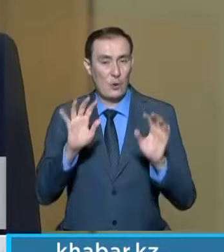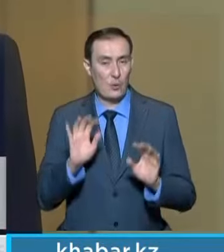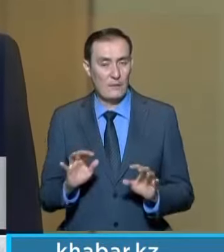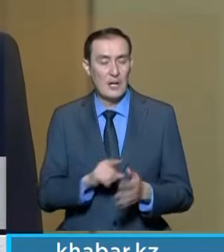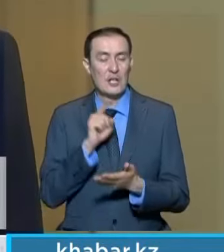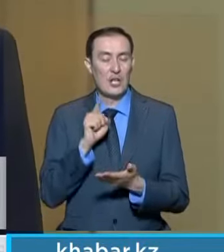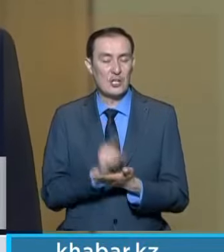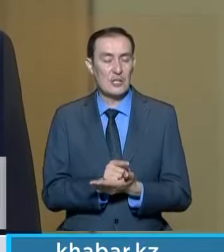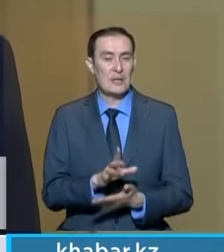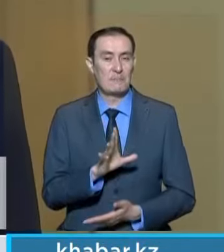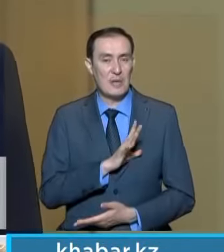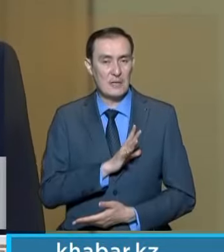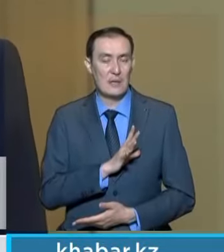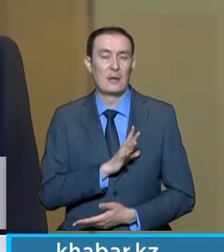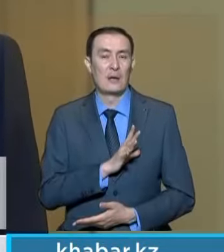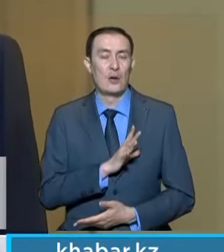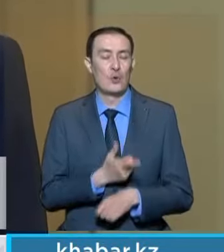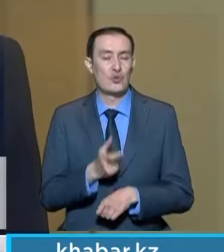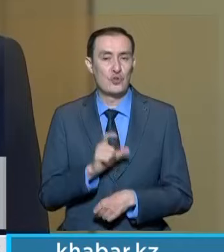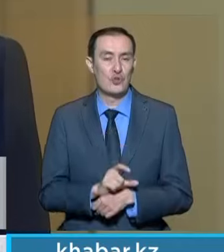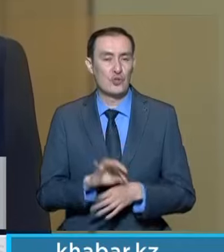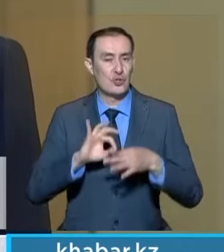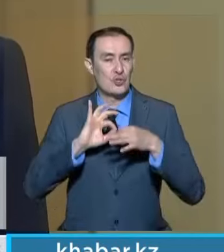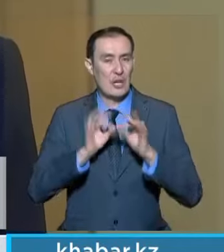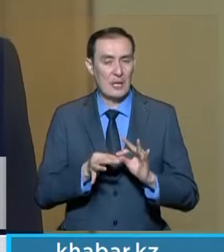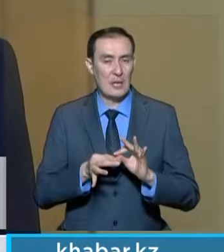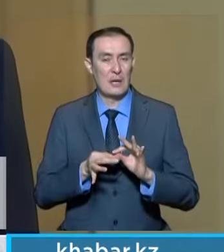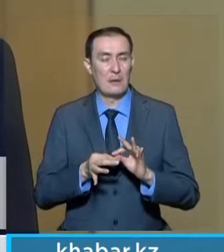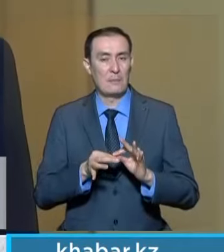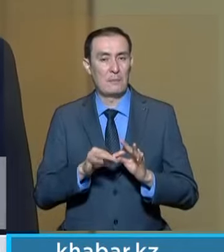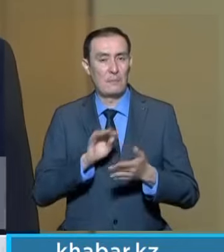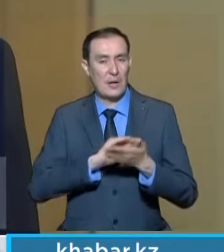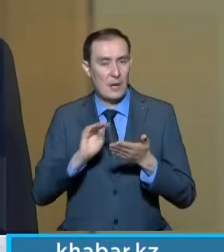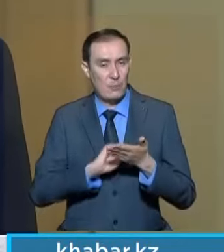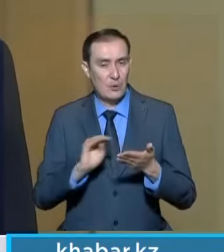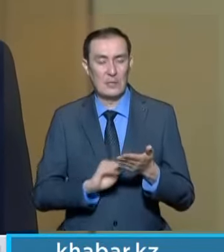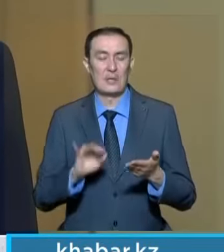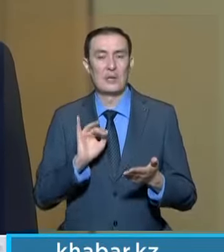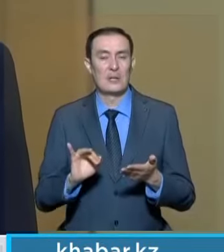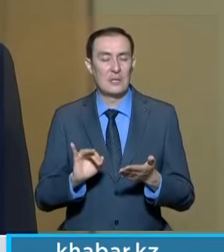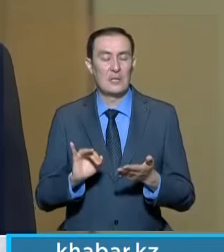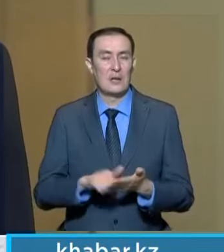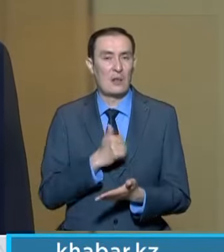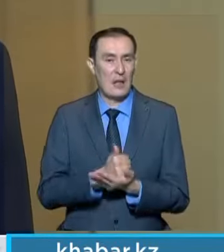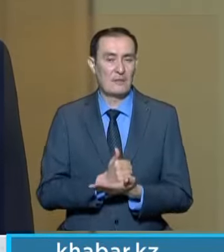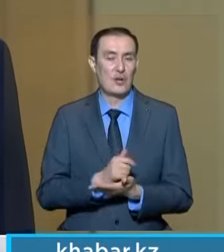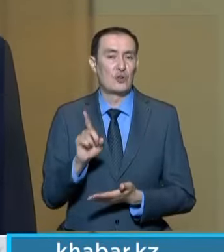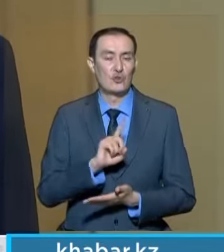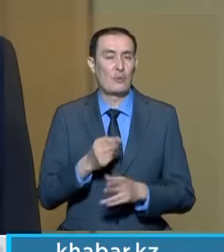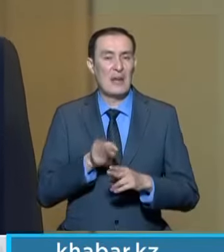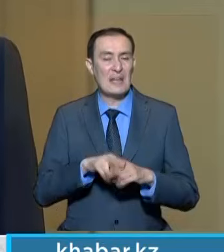они должны быть очень тщательно проработанными. И самое главное, чтобы